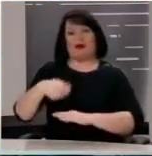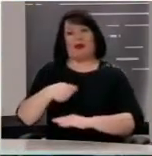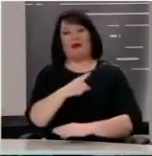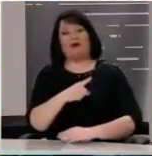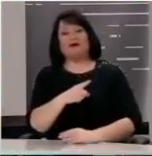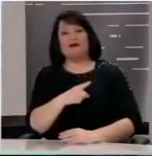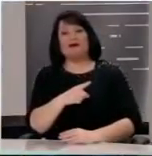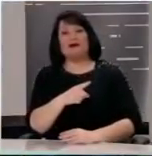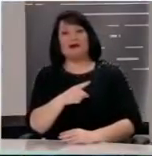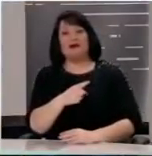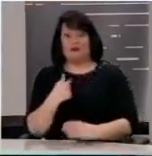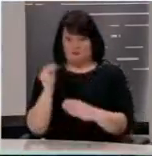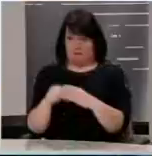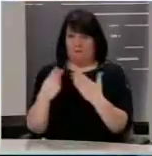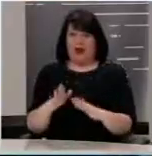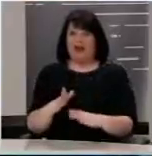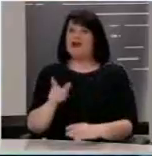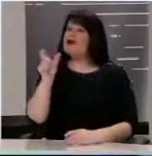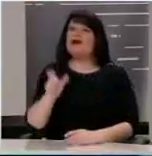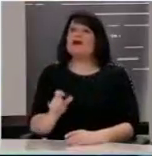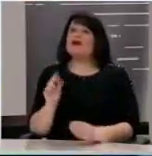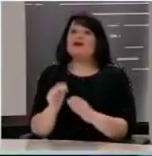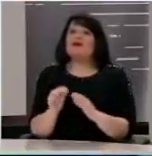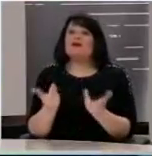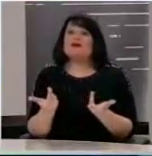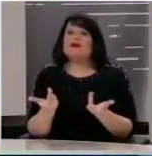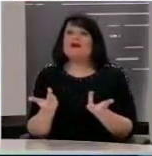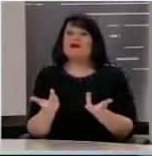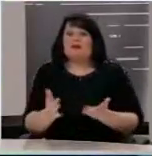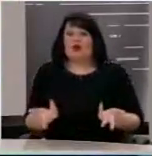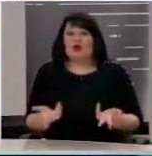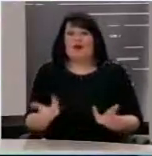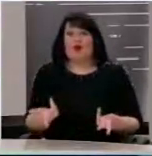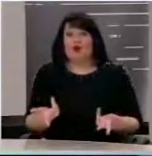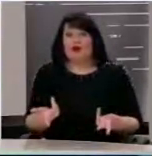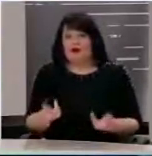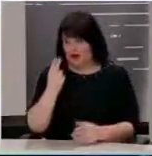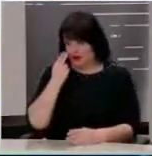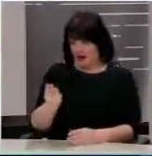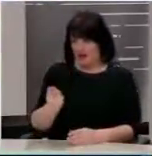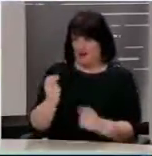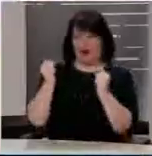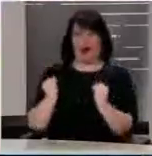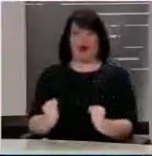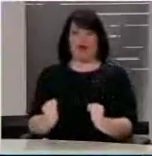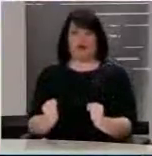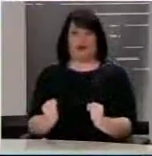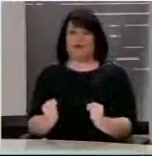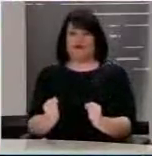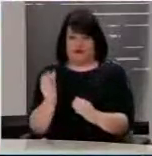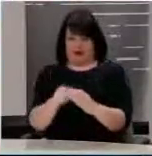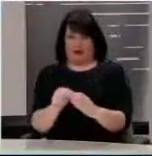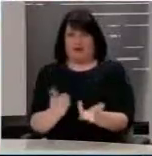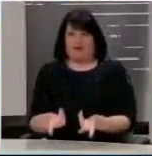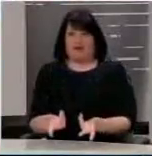άλλο, το αμίμητο, μα εμείς ψηφίσαμε. Τι ψηφίσατε εσείς? Πότε τα ψηφίσατε? Σας έβλεπα να κάθεστε στα έδρανα και